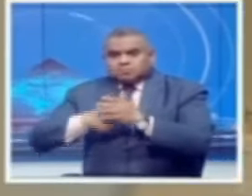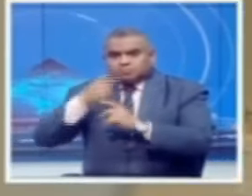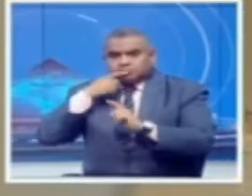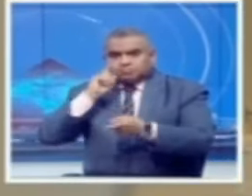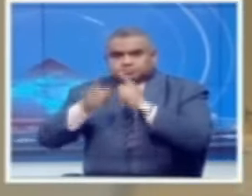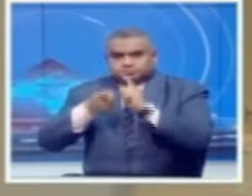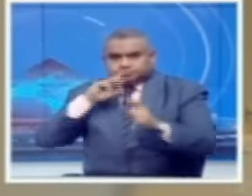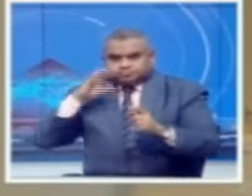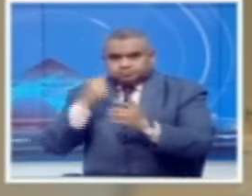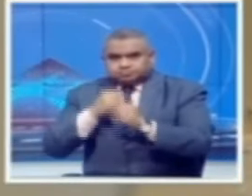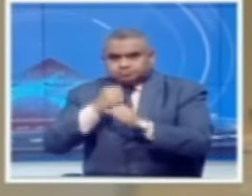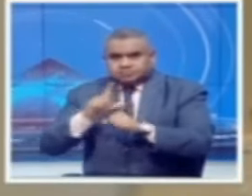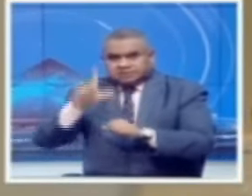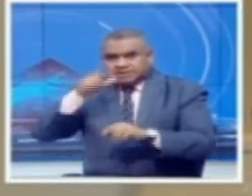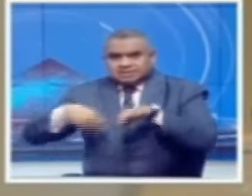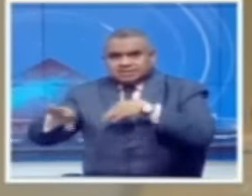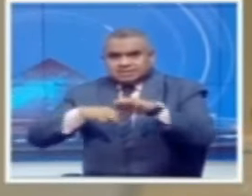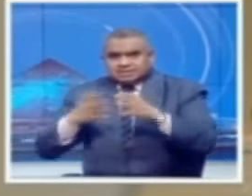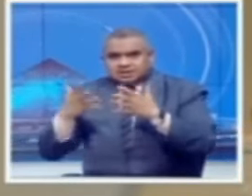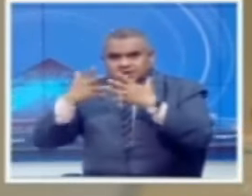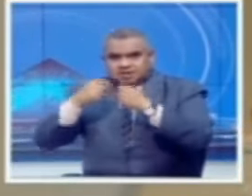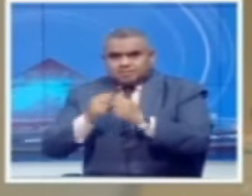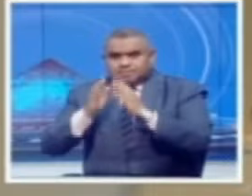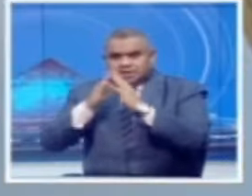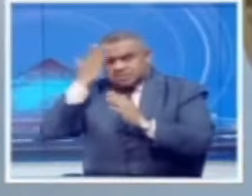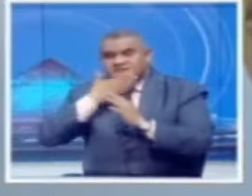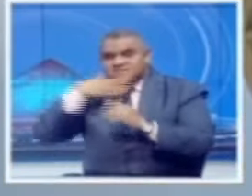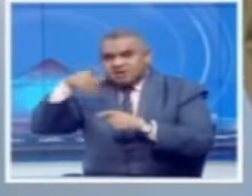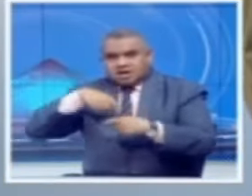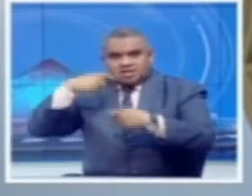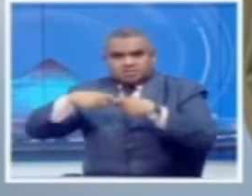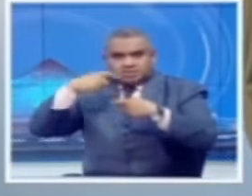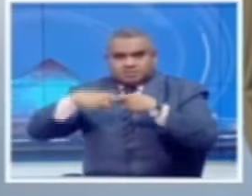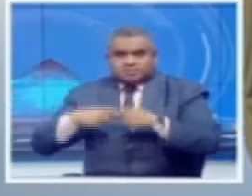ويواكب توجهات القيادة السياسية في تعميق العلاقات المصرية الإفريقية.